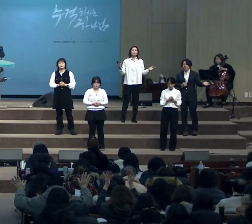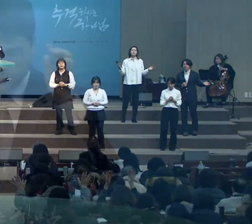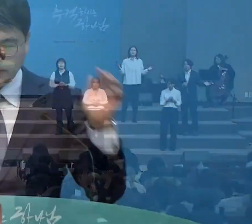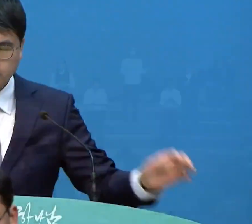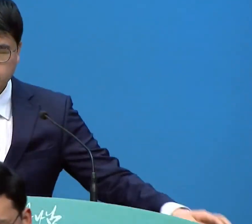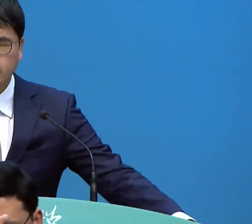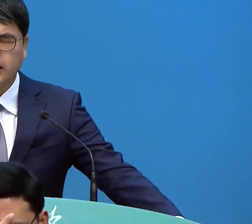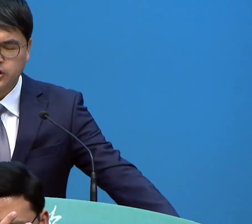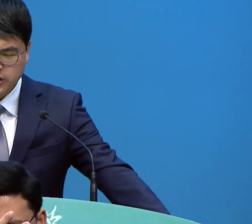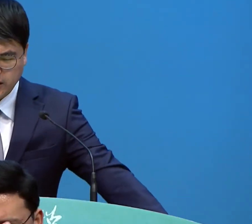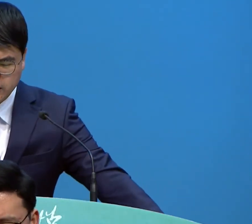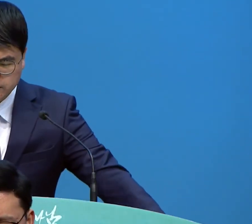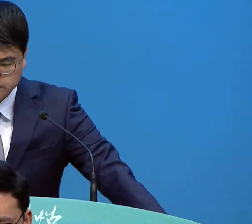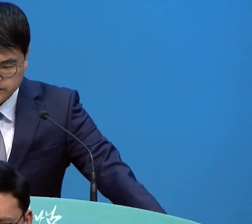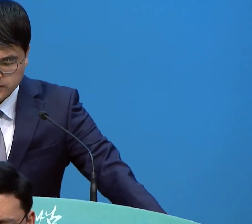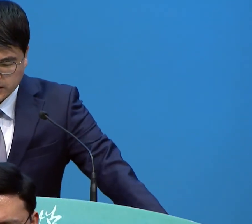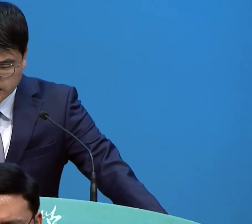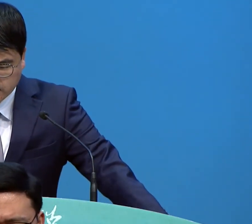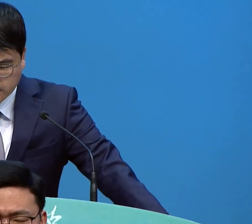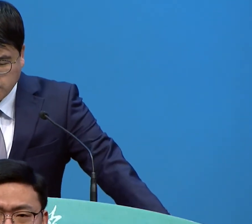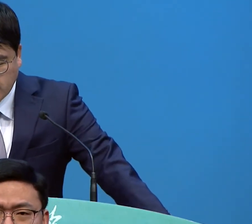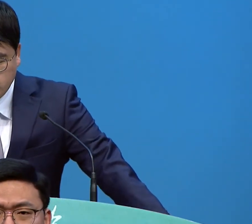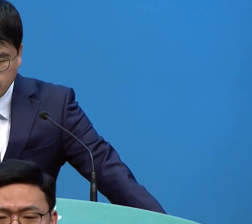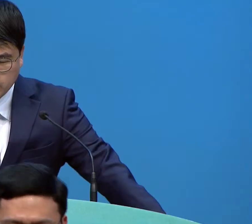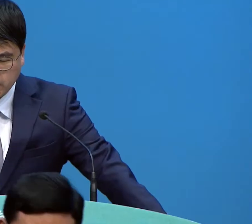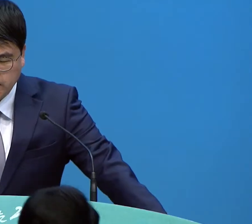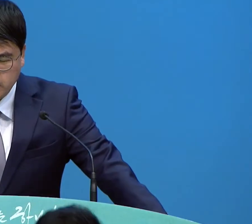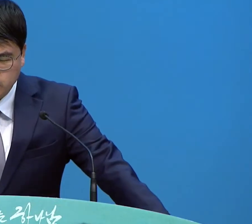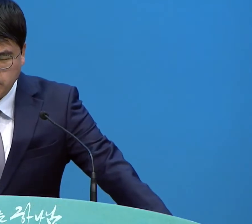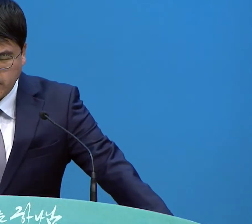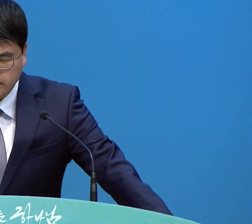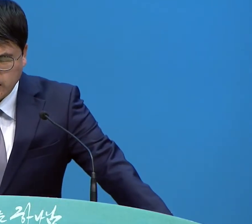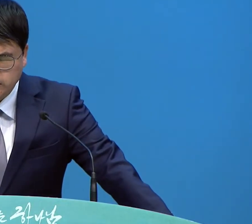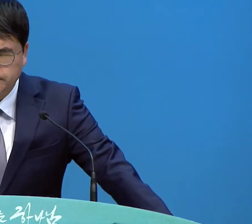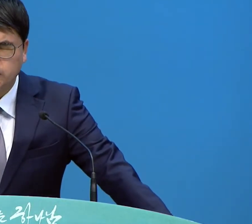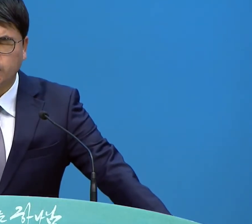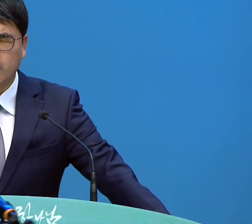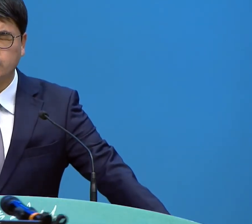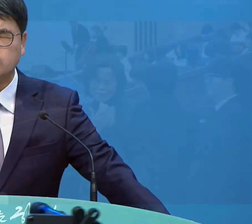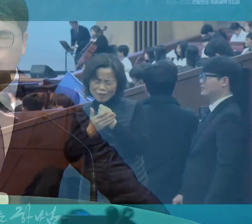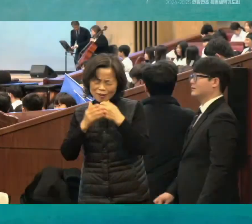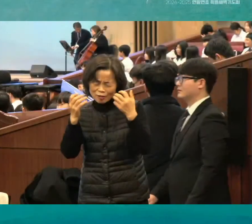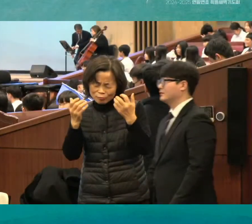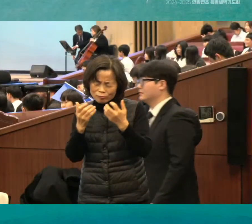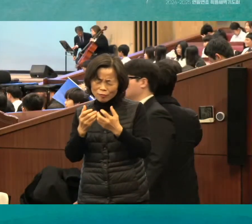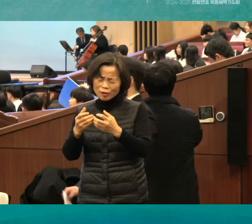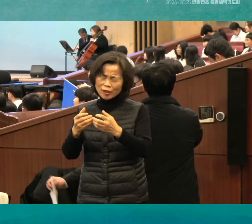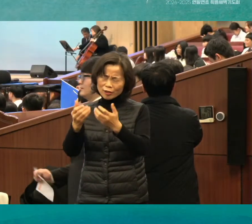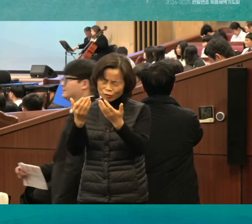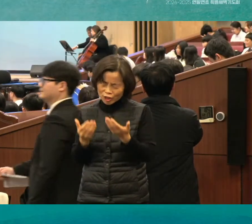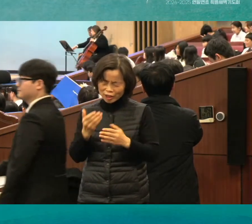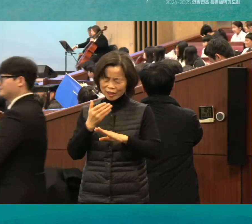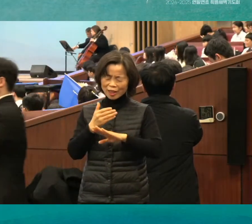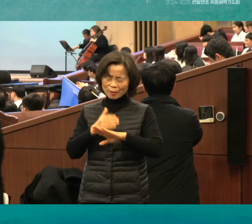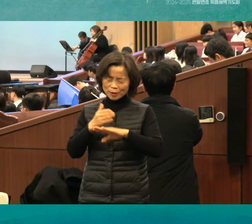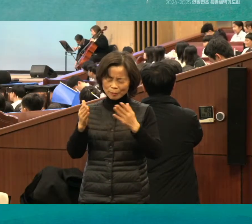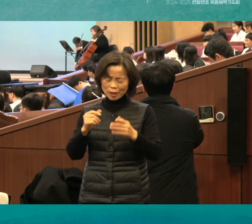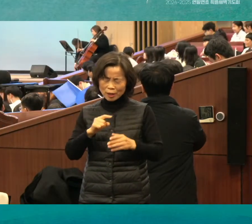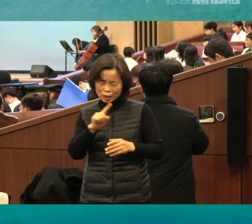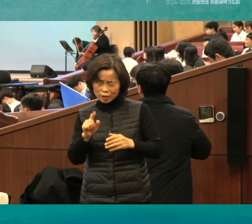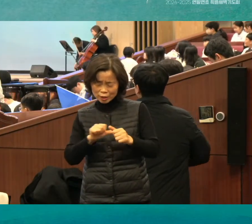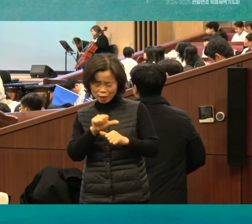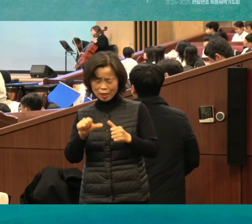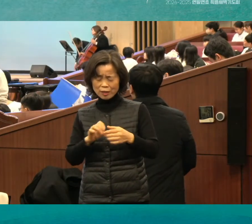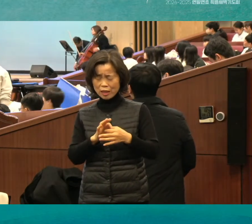주시옵소서. 살아계신 하나님, 매일 새벽마다 말씀의 은혜에 흠뻑 젖게 하시니 주님 감사합니다. 어떤 상황 속에서도